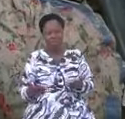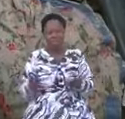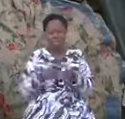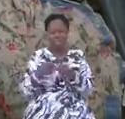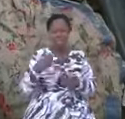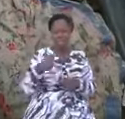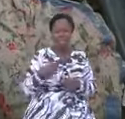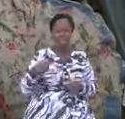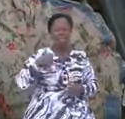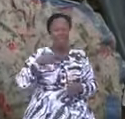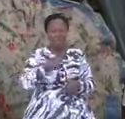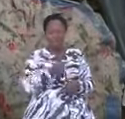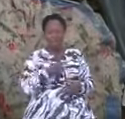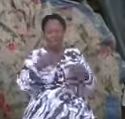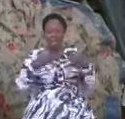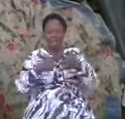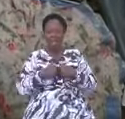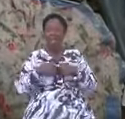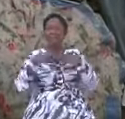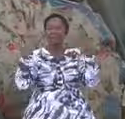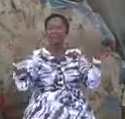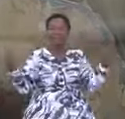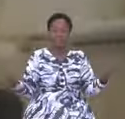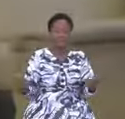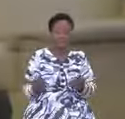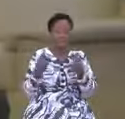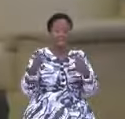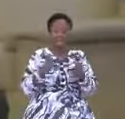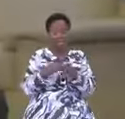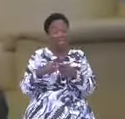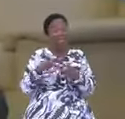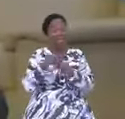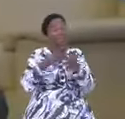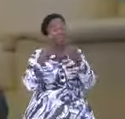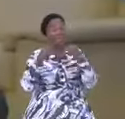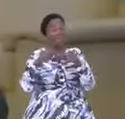et tu viens seigneur tu dis j'ai péché